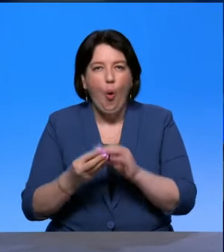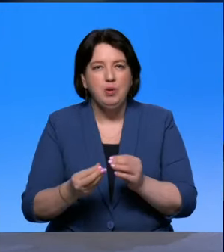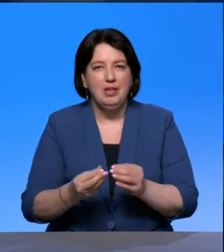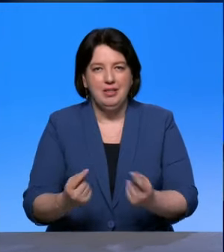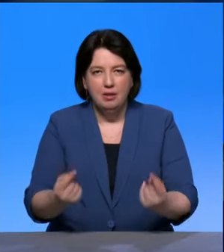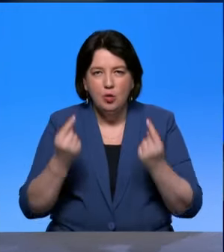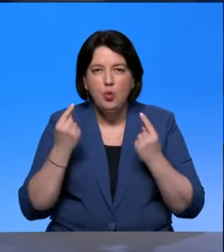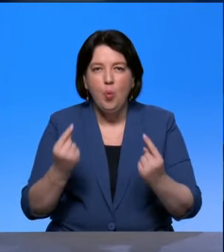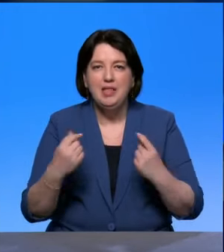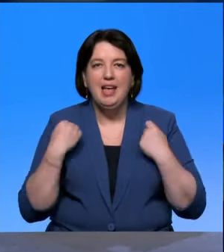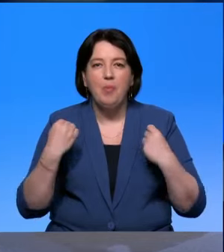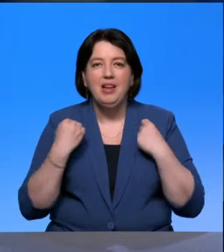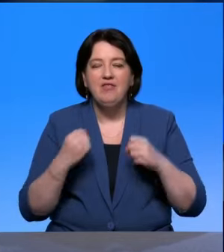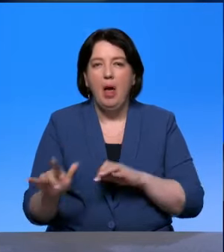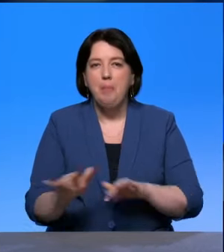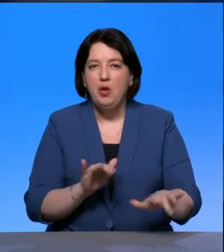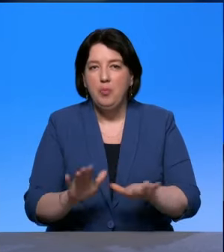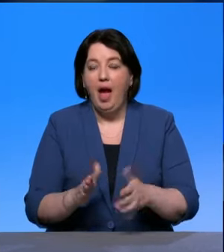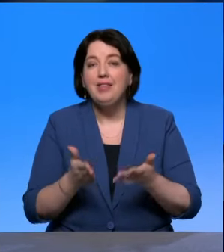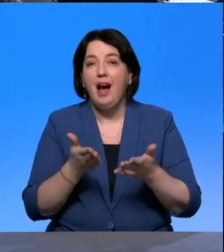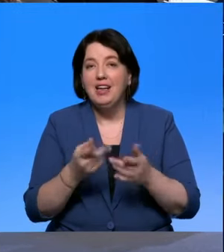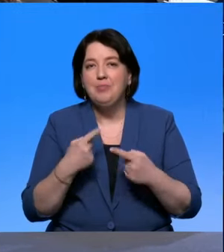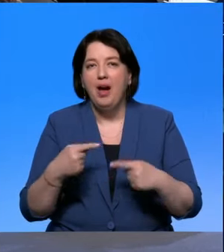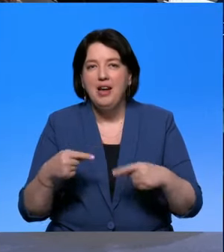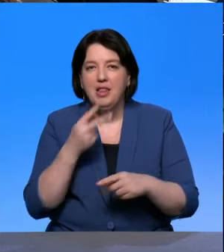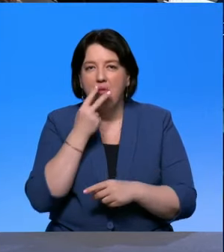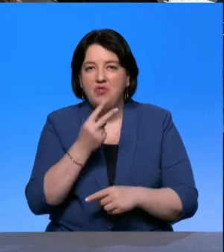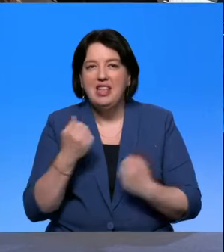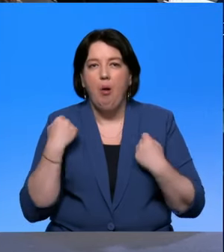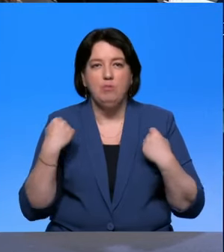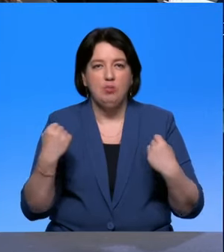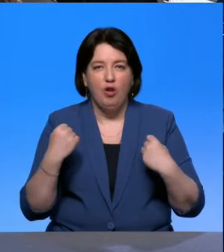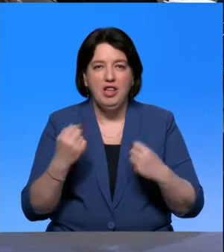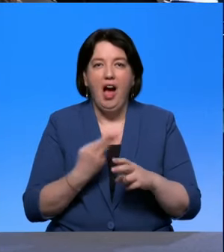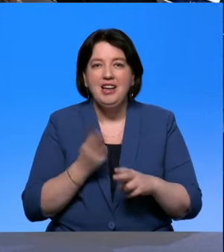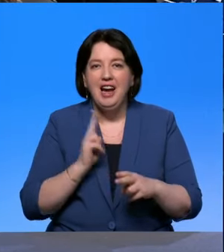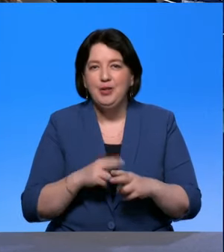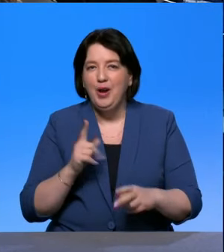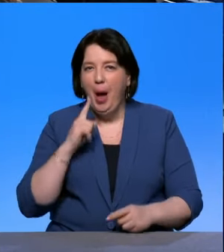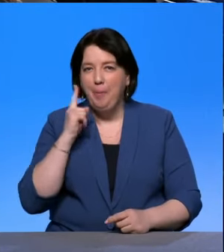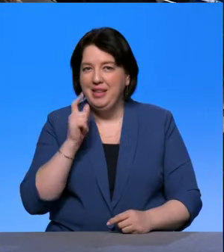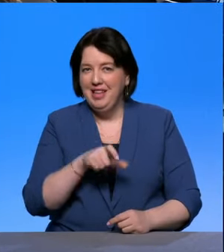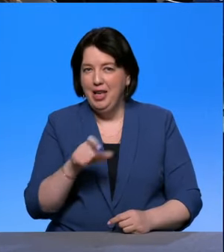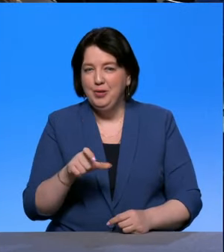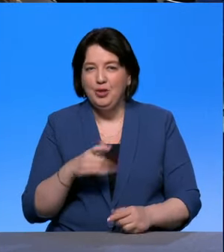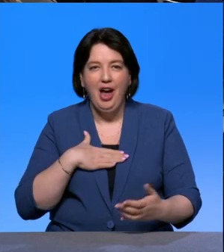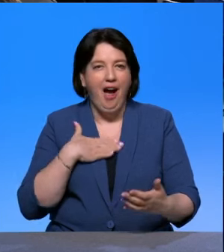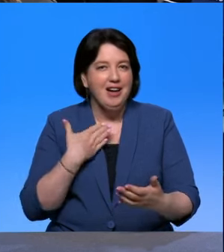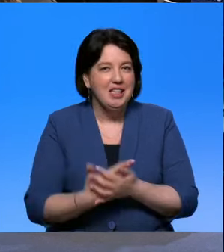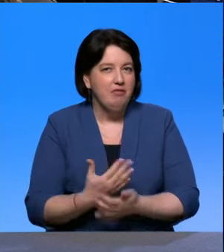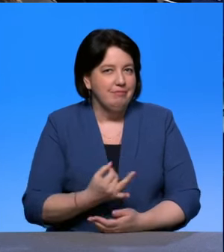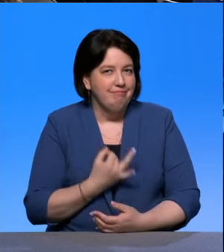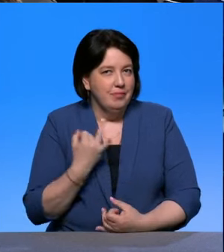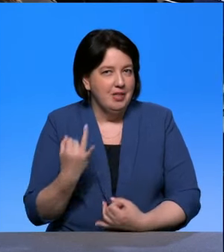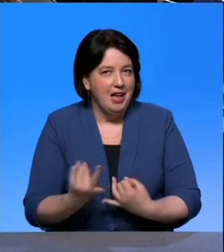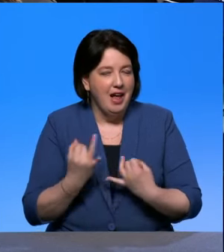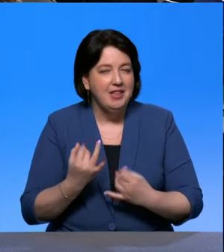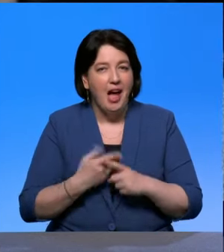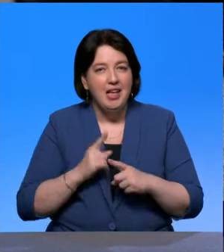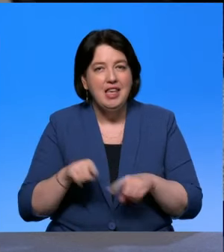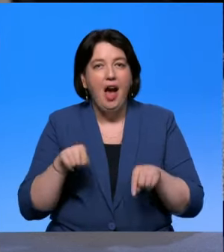как раз по видам спорта, которыми молодежь активно интересуется. Эти виды спорта развиваются во